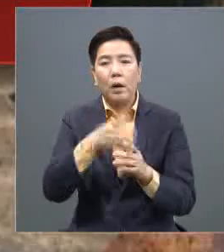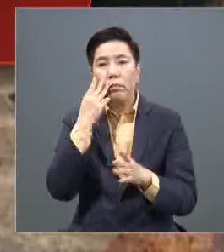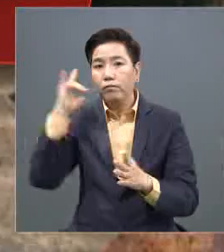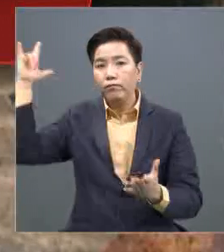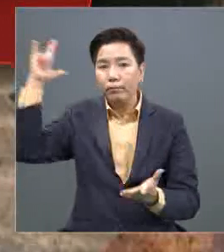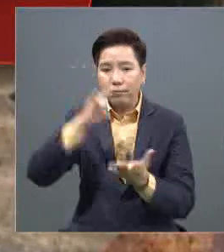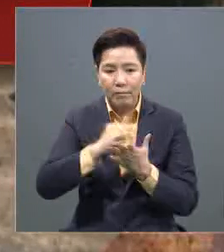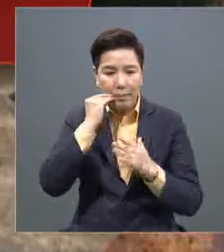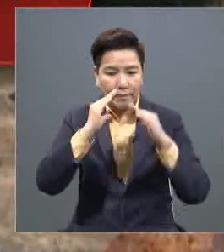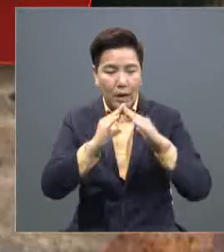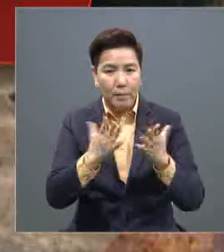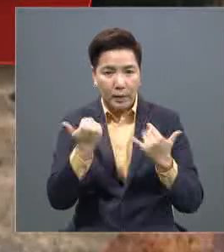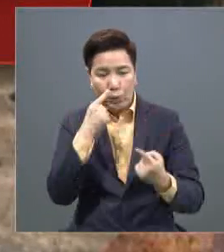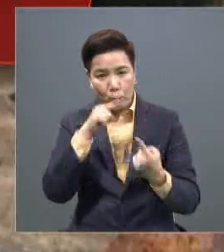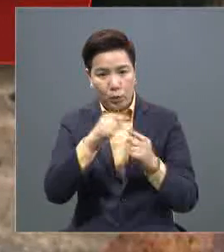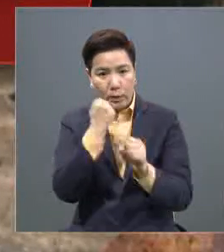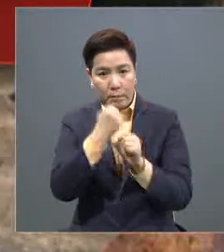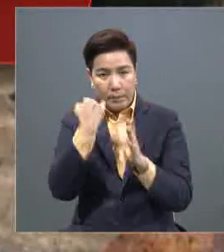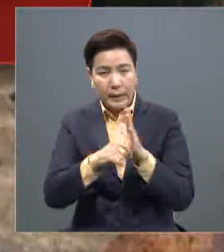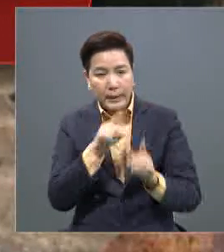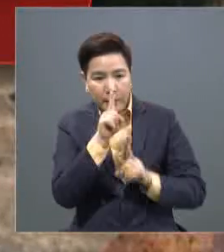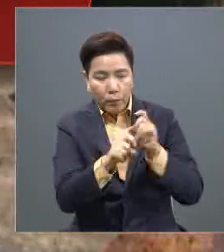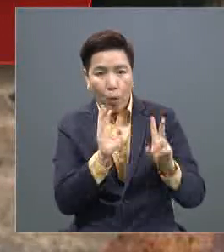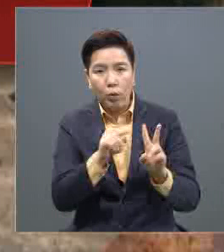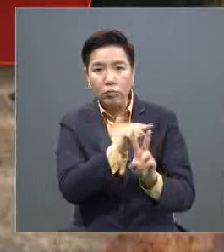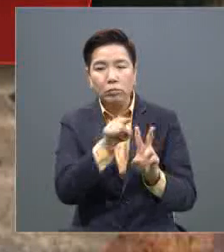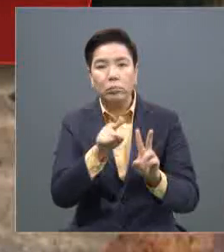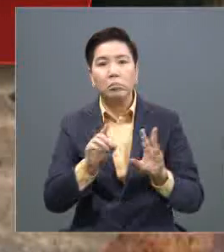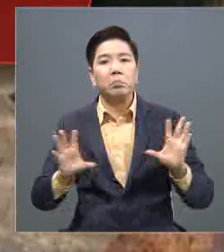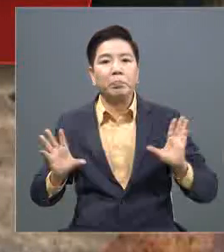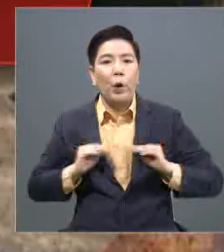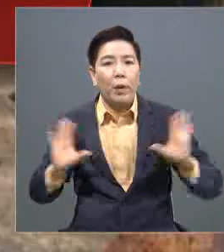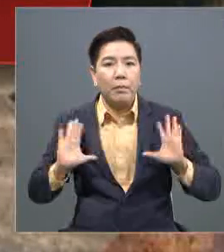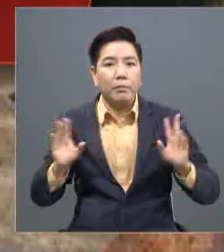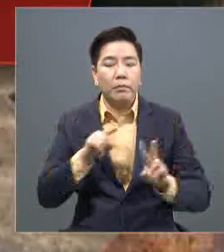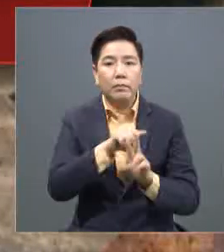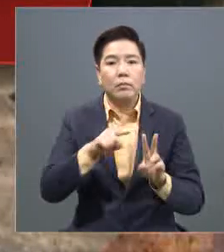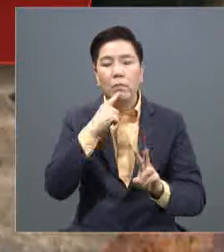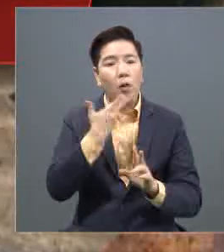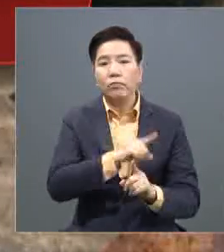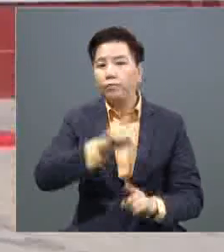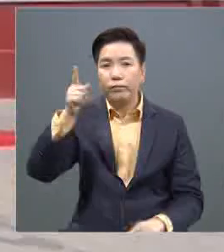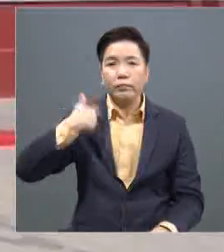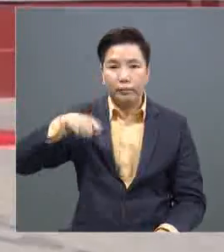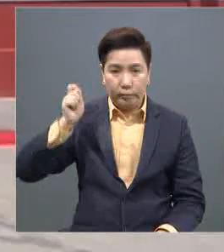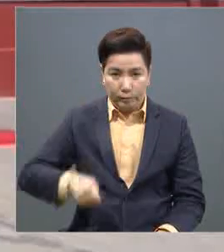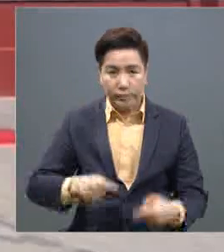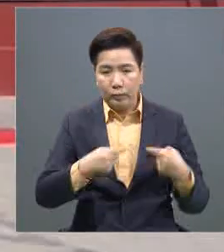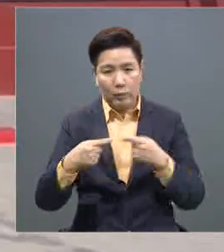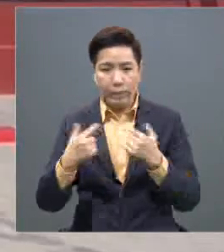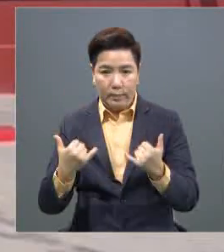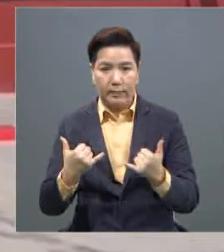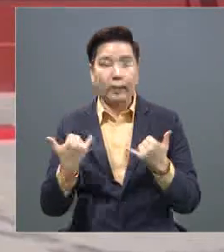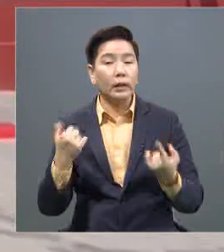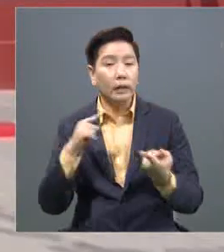แหล่งเบื้องต้นในการส่วนของการสอบปากคำทั้ง2คนยังคงให้การปฏิเสธนะครับโดยจะไปให้การในชั้นศาลครับ